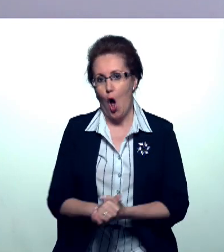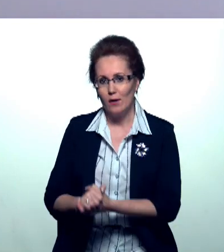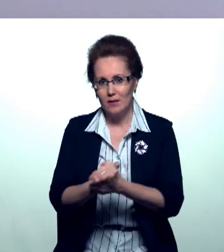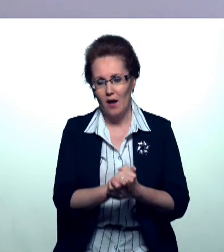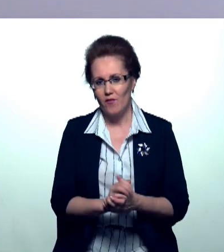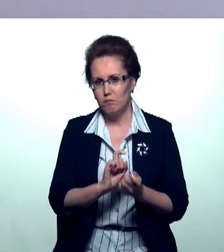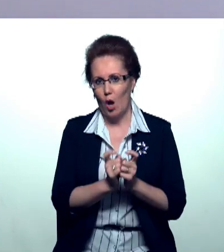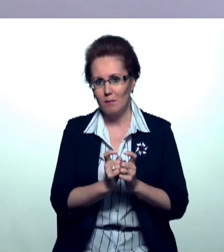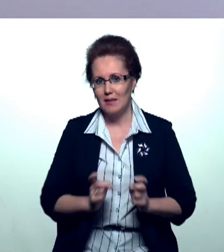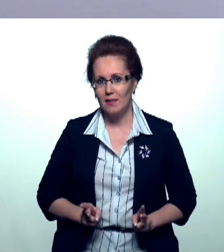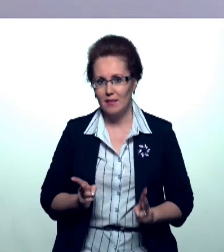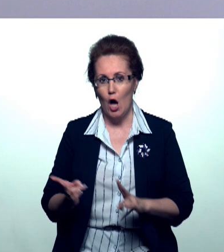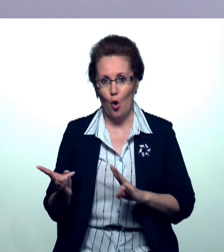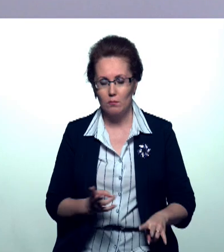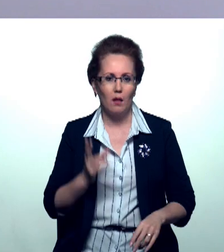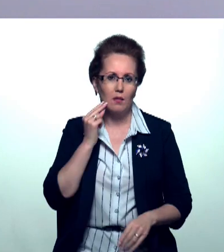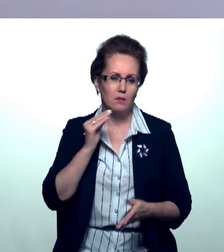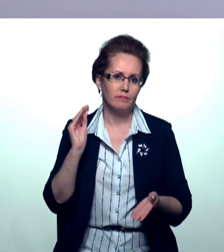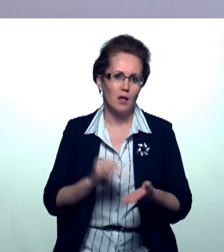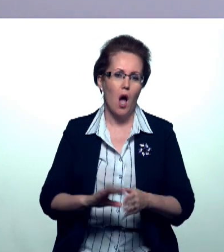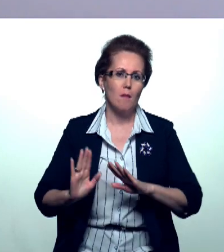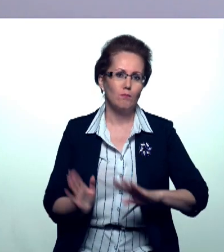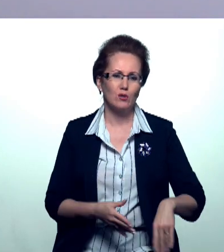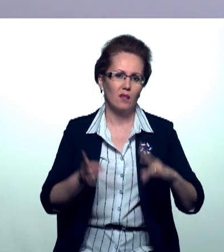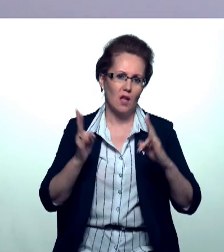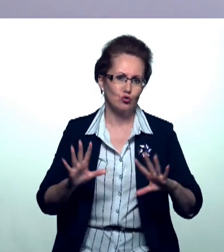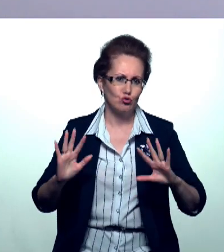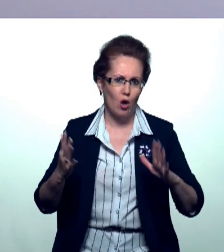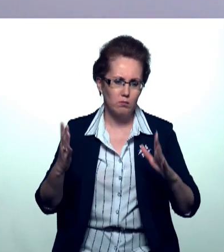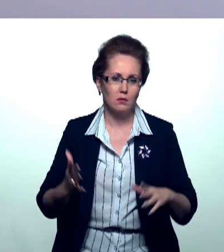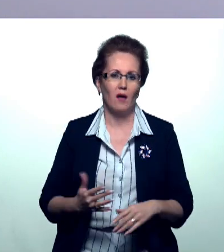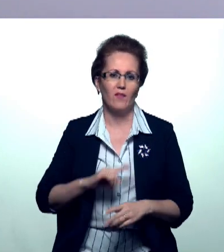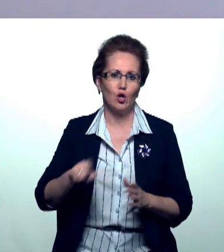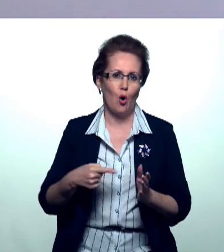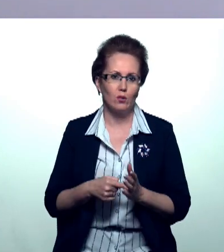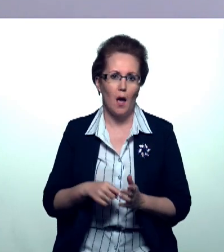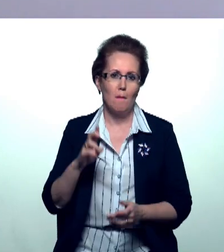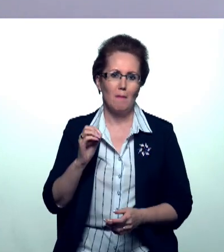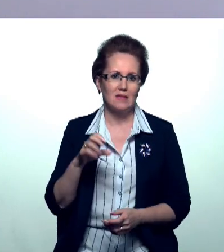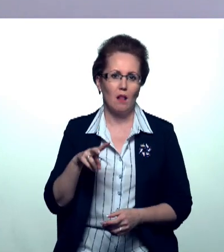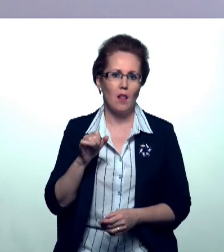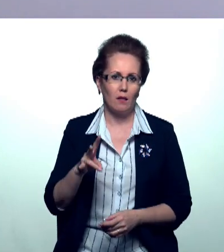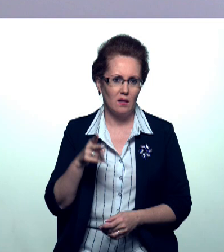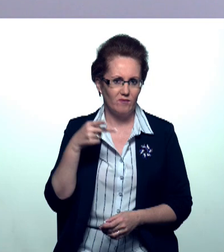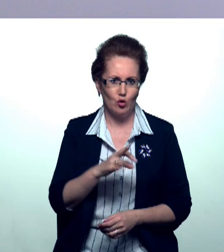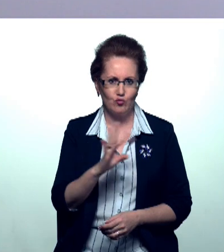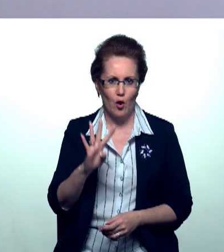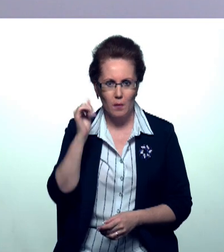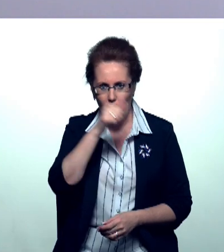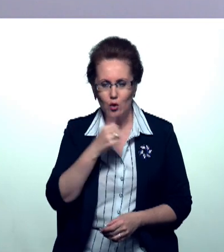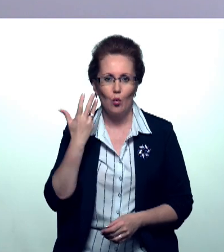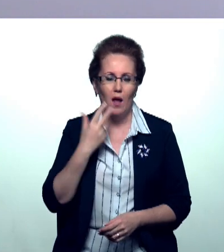борьбе с терроризмом. Дата была установлена после трагических событий, произошедших в городе Беслане в 2004 году,